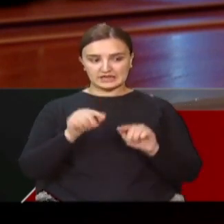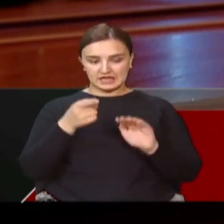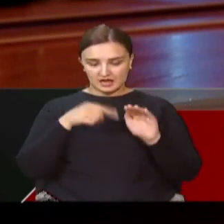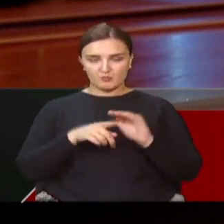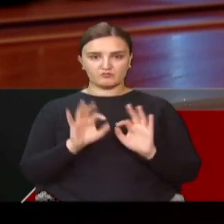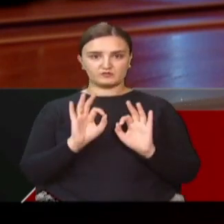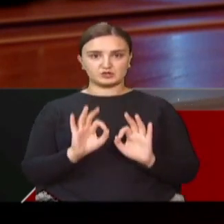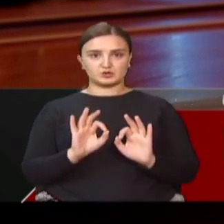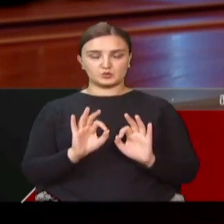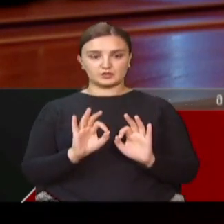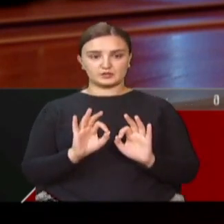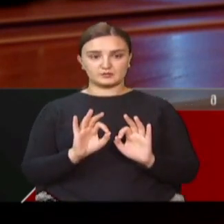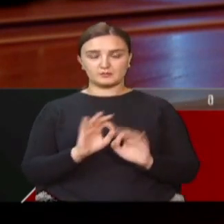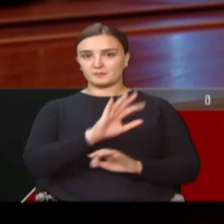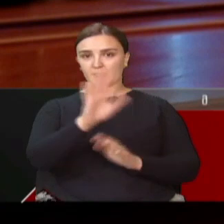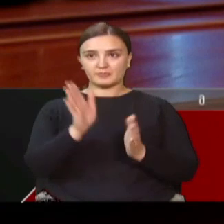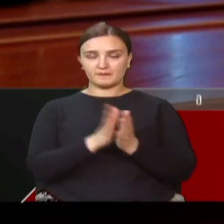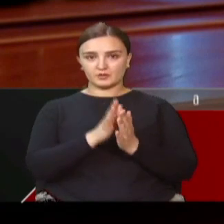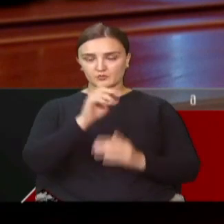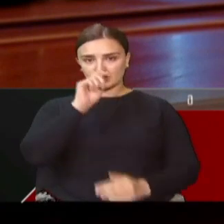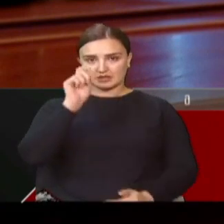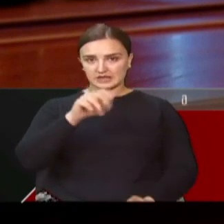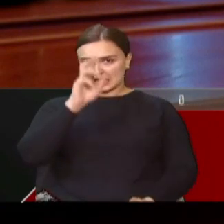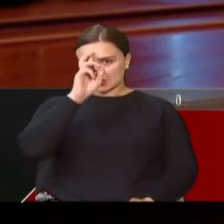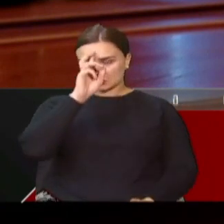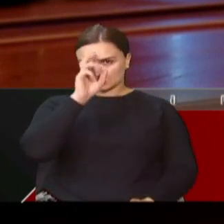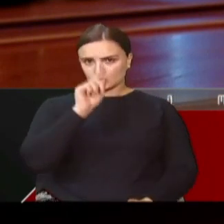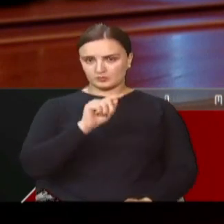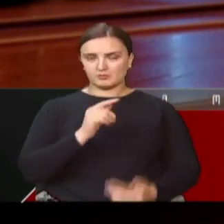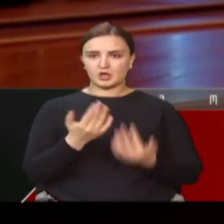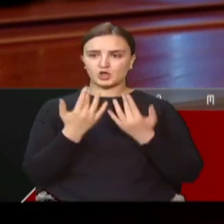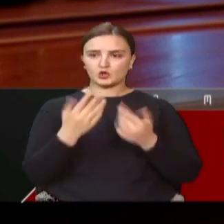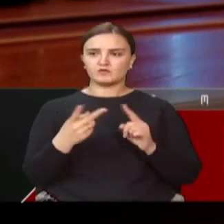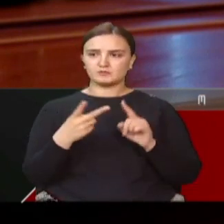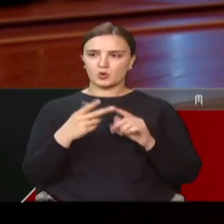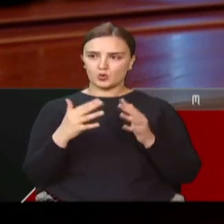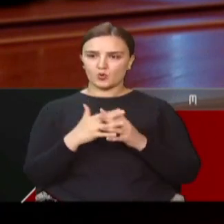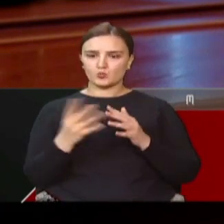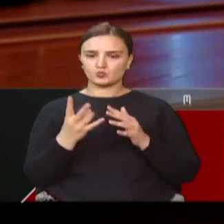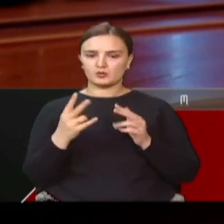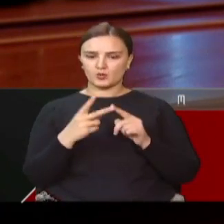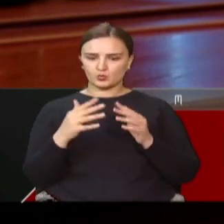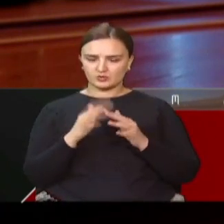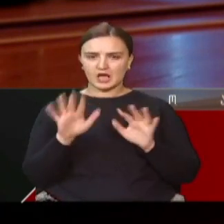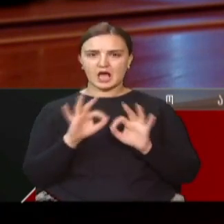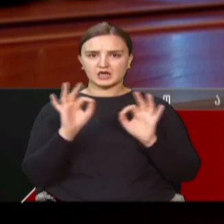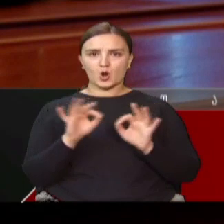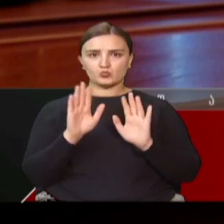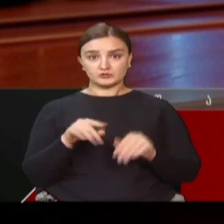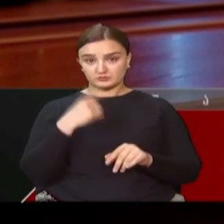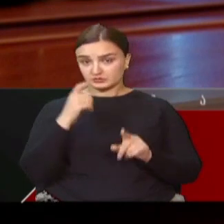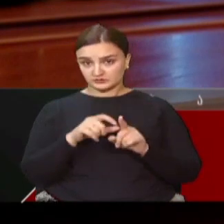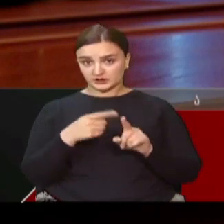soret. Israel, cu atât, teli ucrainezi care sunt plecați, rodam scrivda, da, itchos, meore pronț, da, ara ușau, so, eseni ruam bobel,